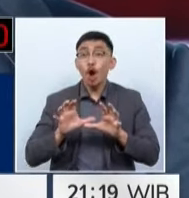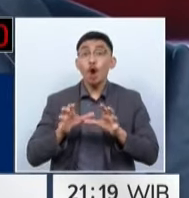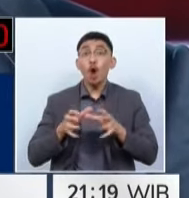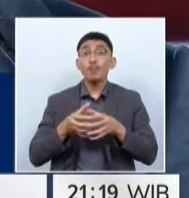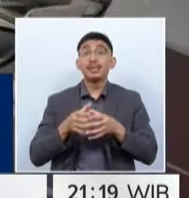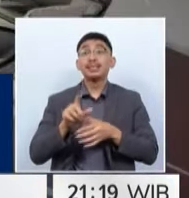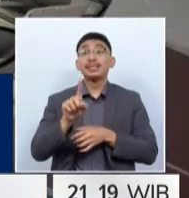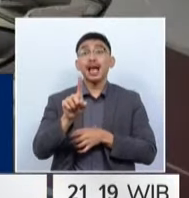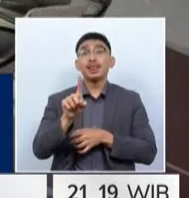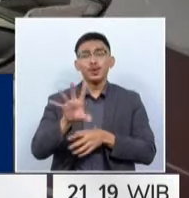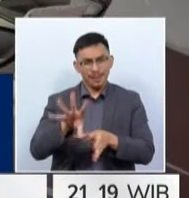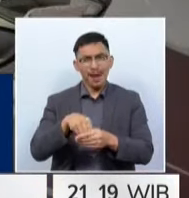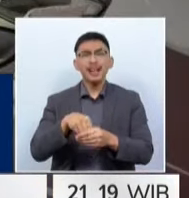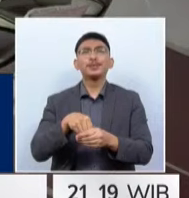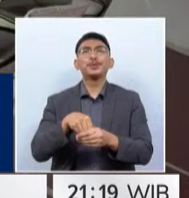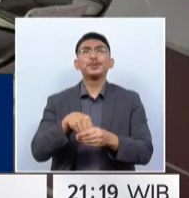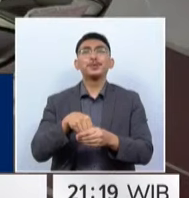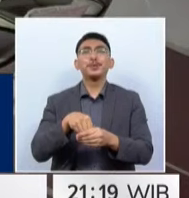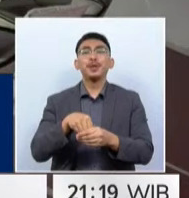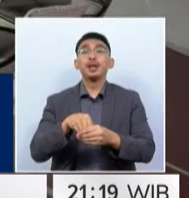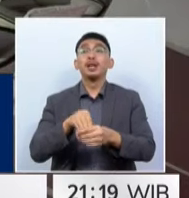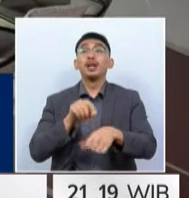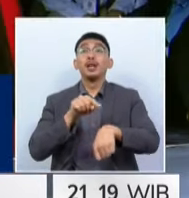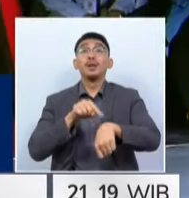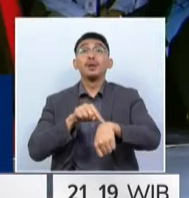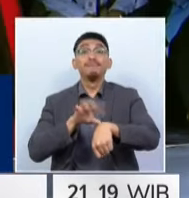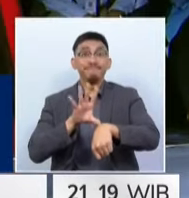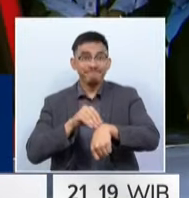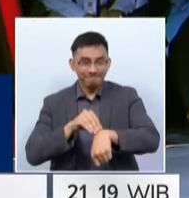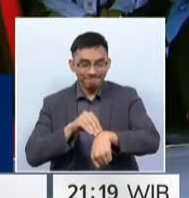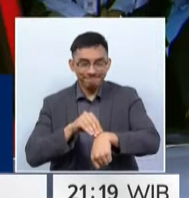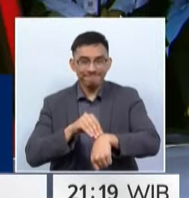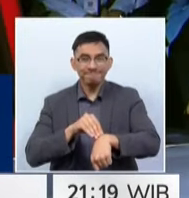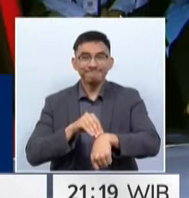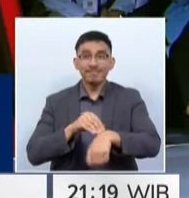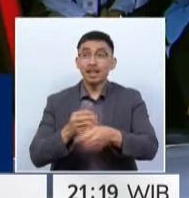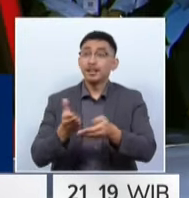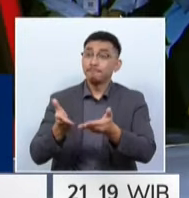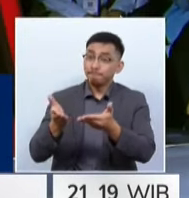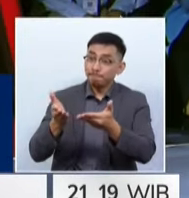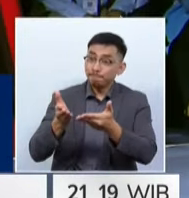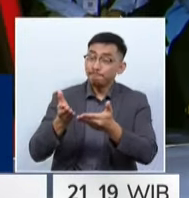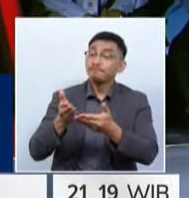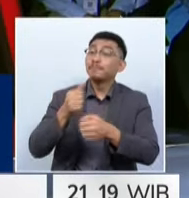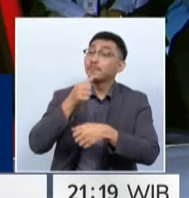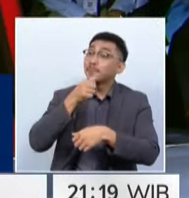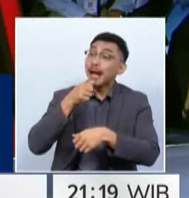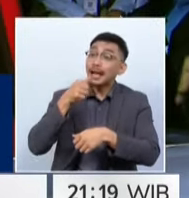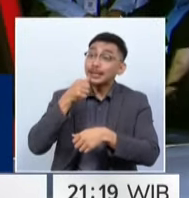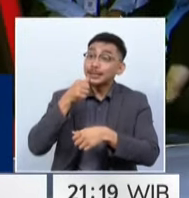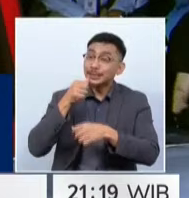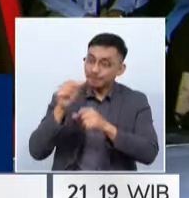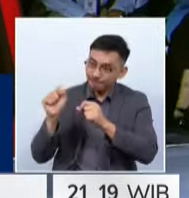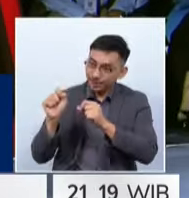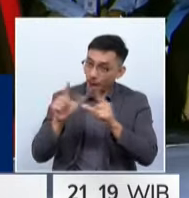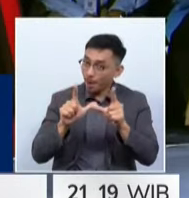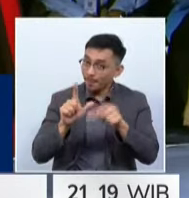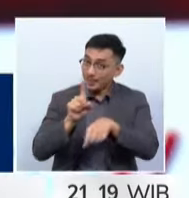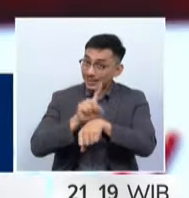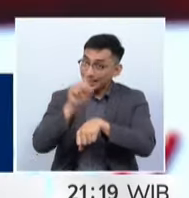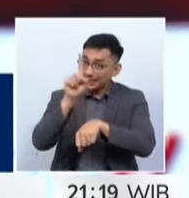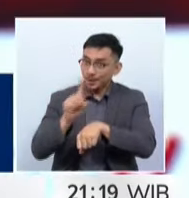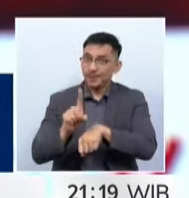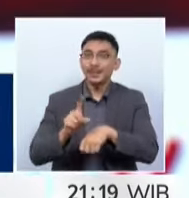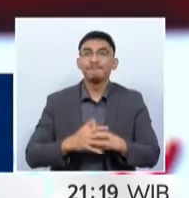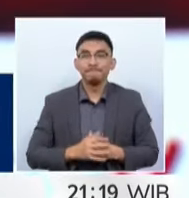habis Pak prabowois Baik Pak Anis silakan untuk menjawab pertanyaan Pak Prabowo waktu anda 2 menit silakan